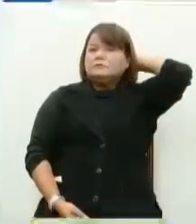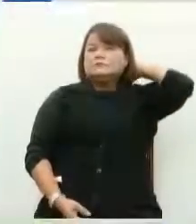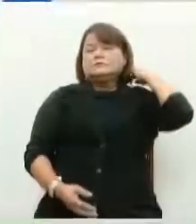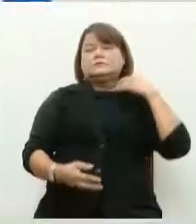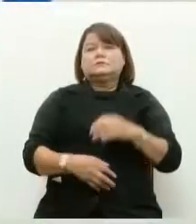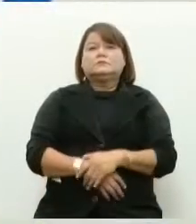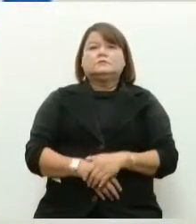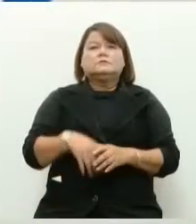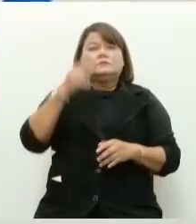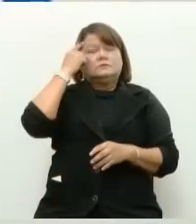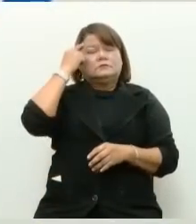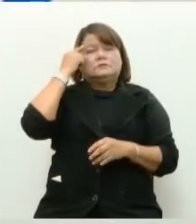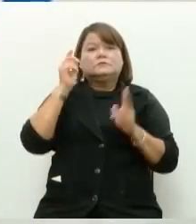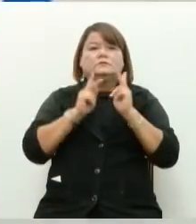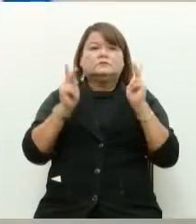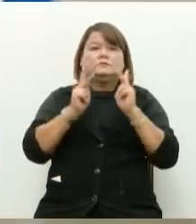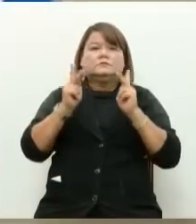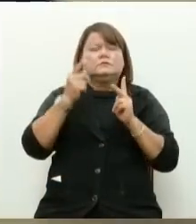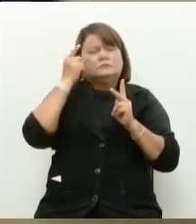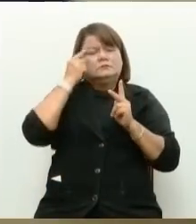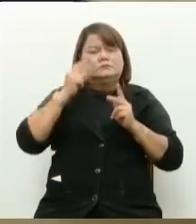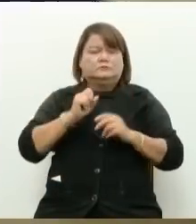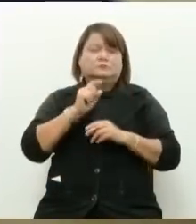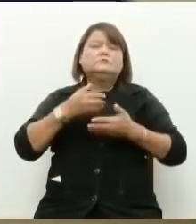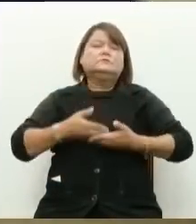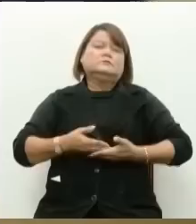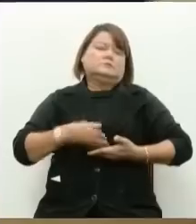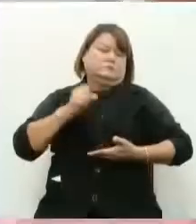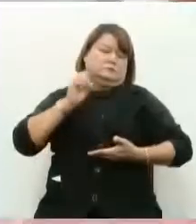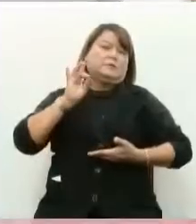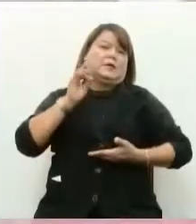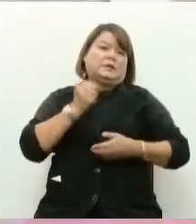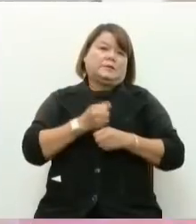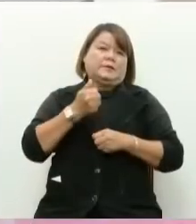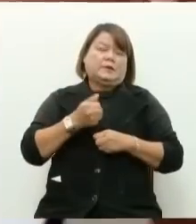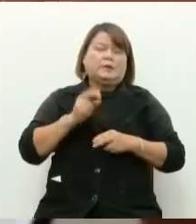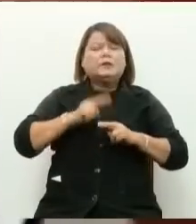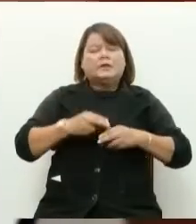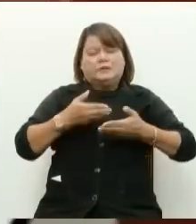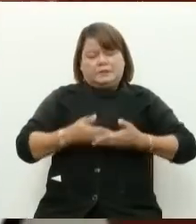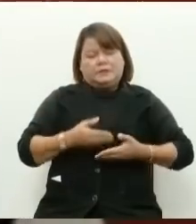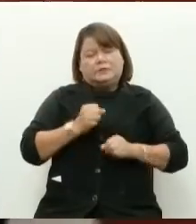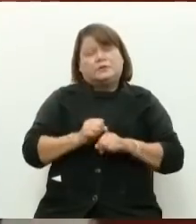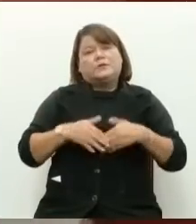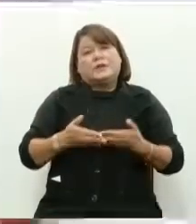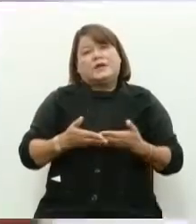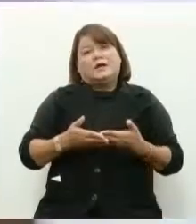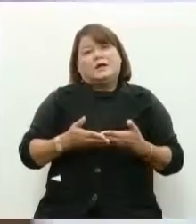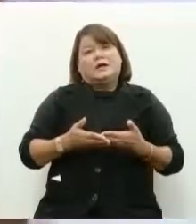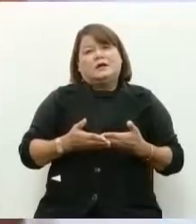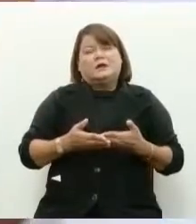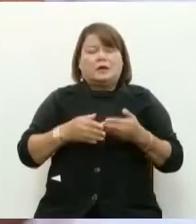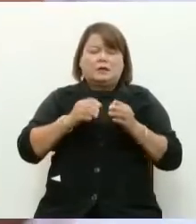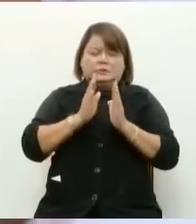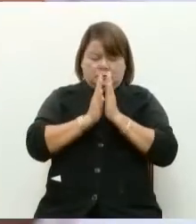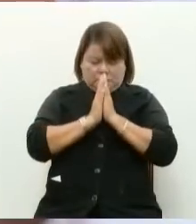นะคะกังวลในเรื่องของการถือศีล8จะทำได้ไหมนั่งสมาธิต้องทำยังไงการสวดมน